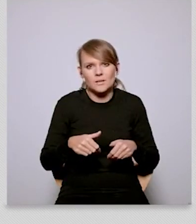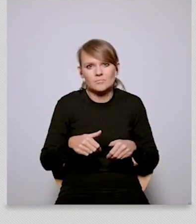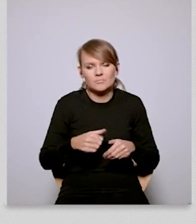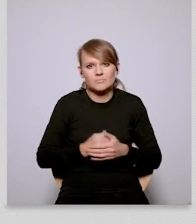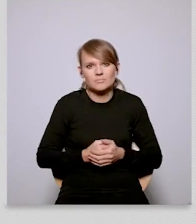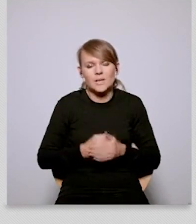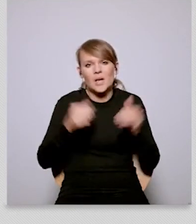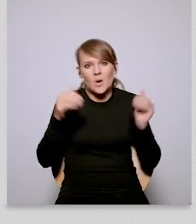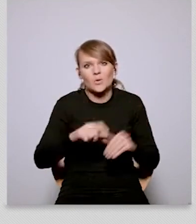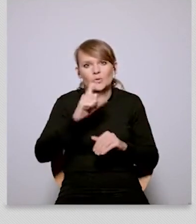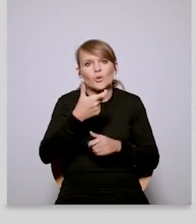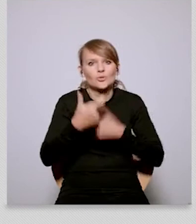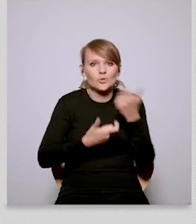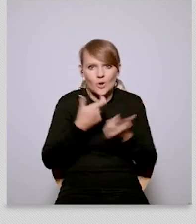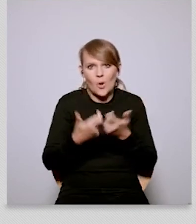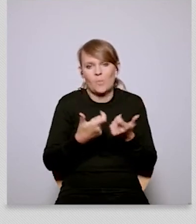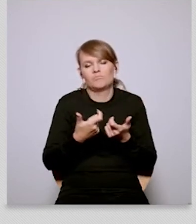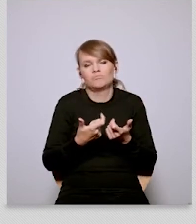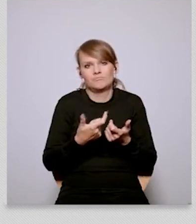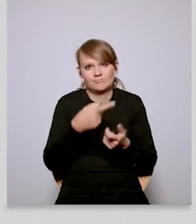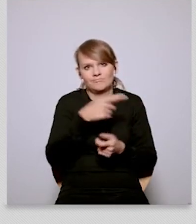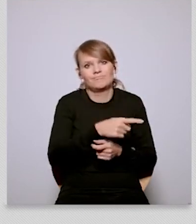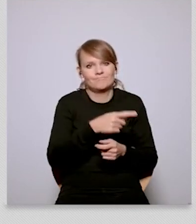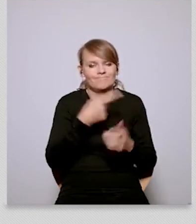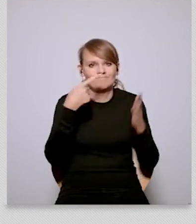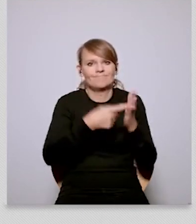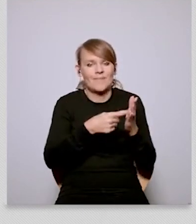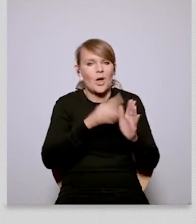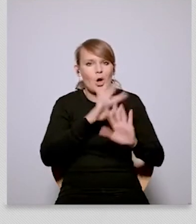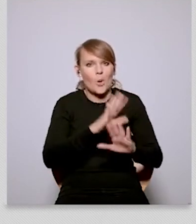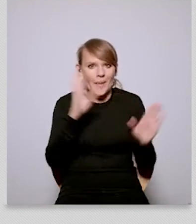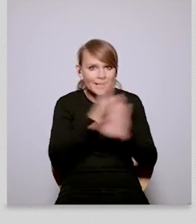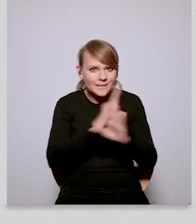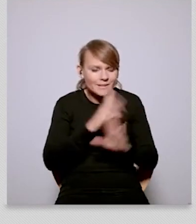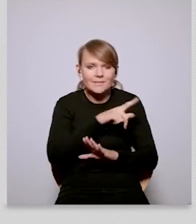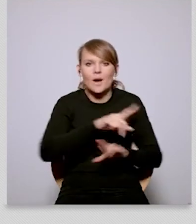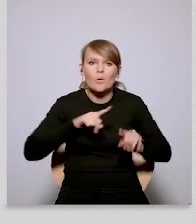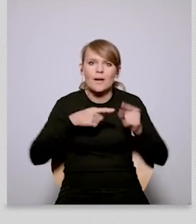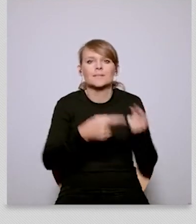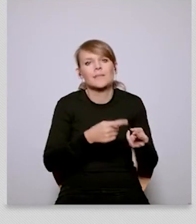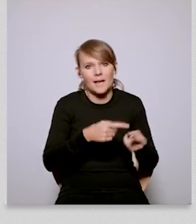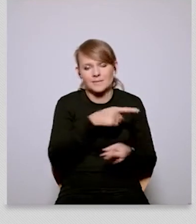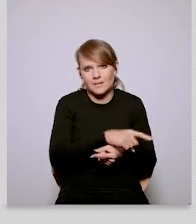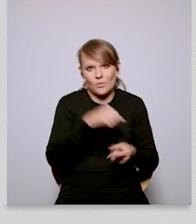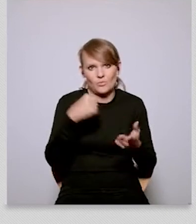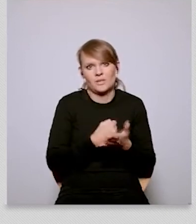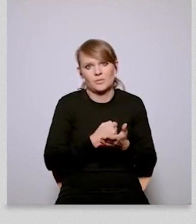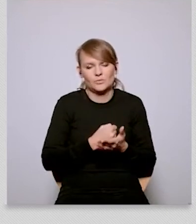coś zrobić dla ochrony klimatu i jest tą organizacją która jest absolutnie niezbędna do tego żeby